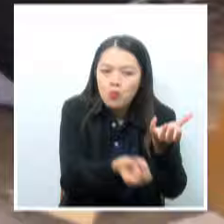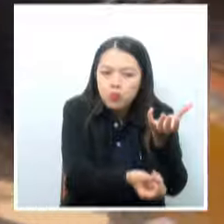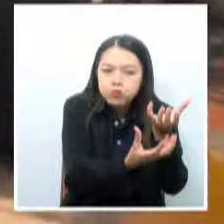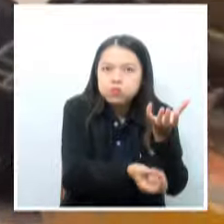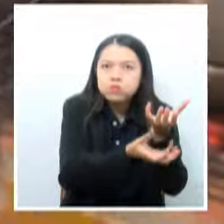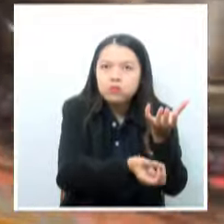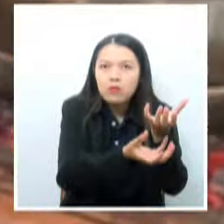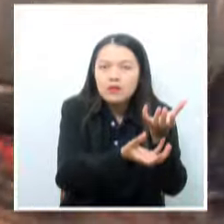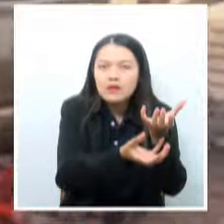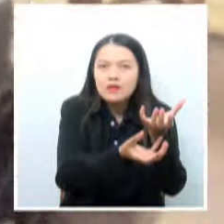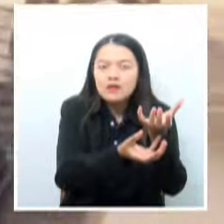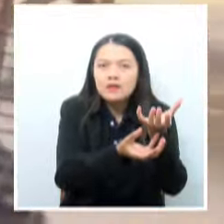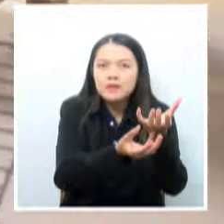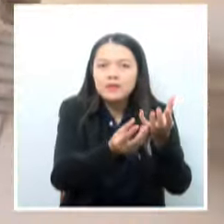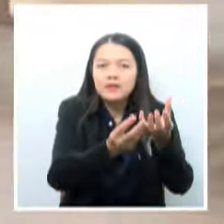ไคร